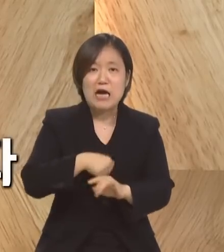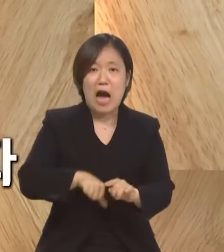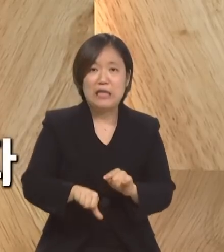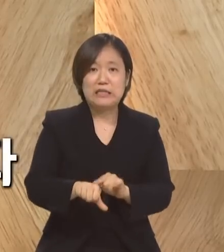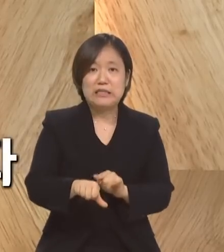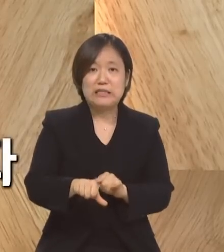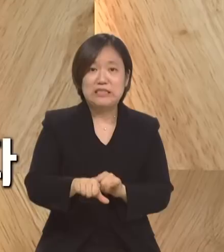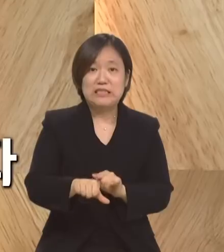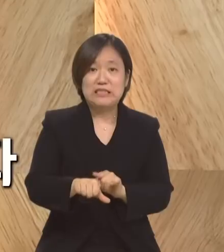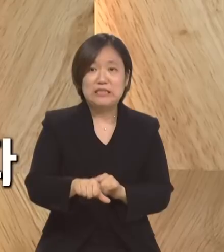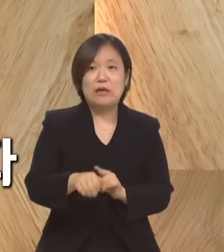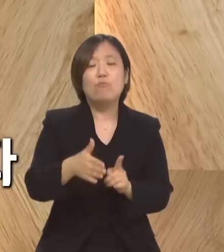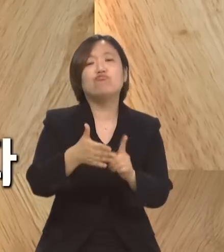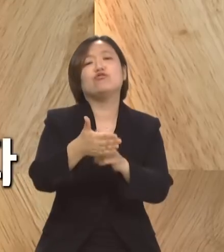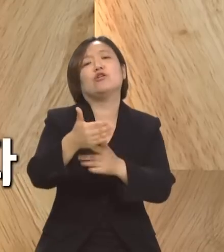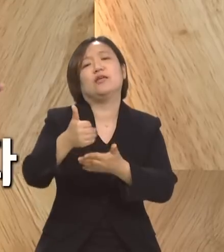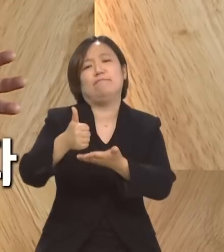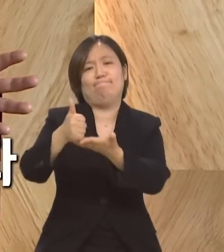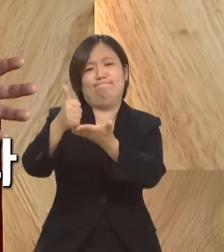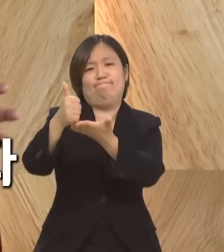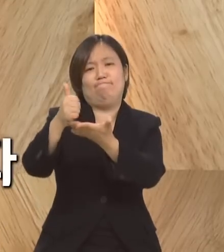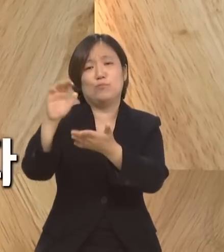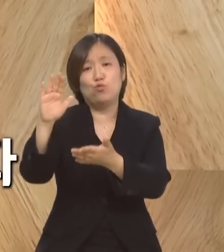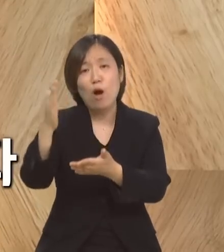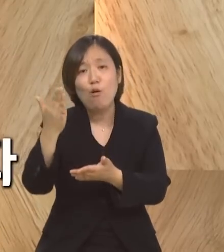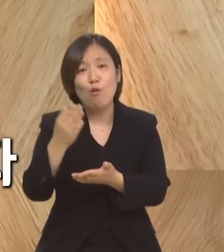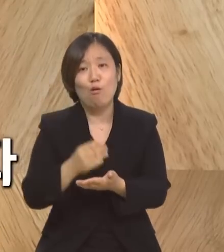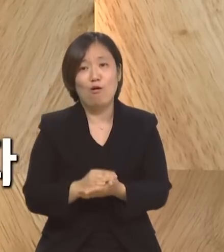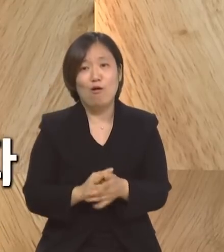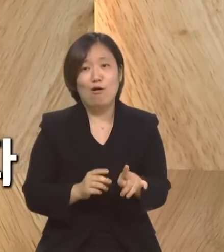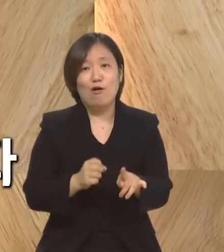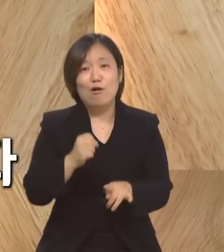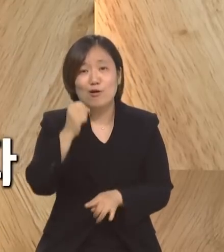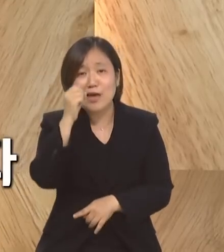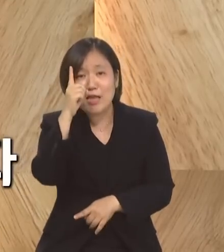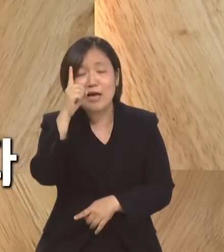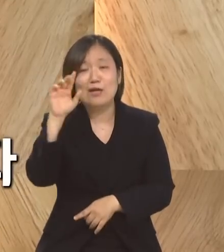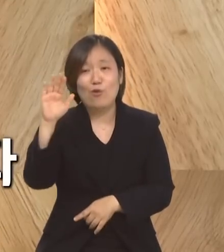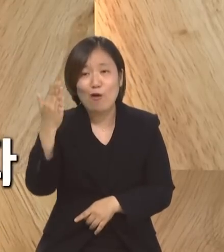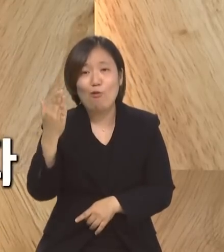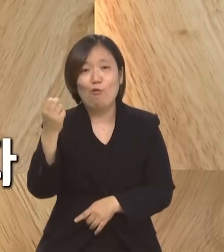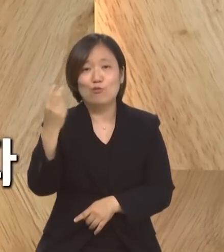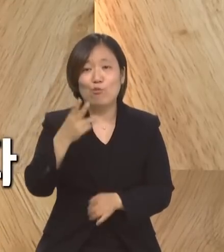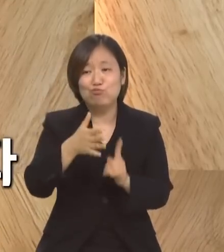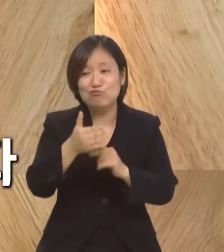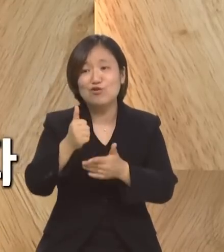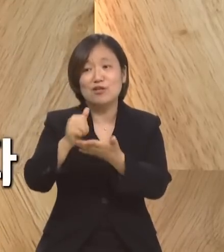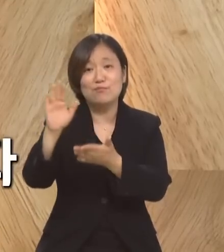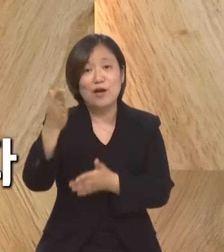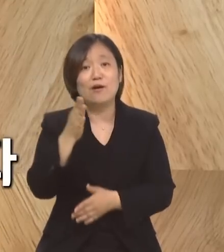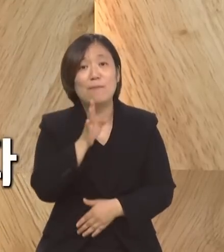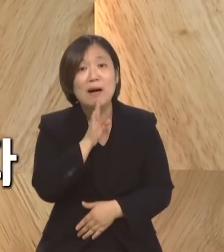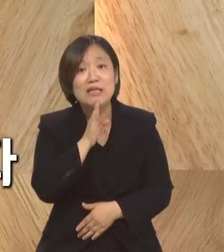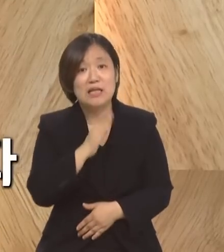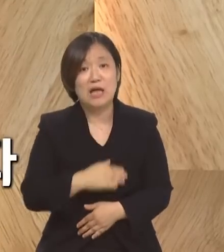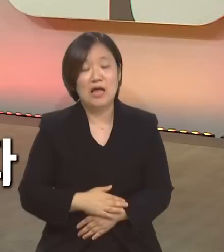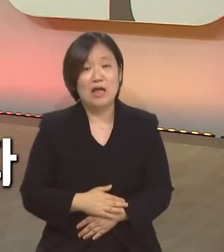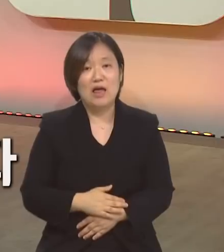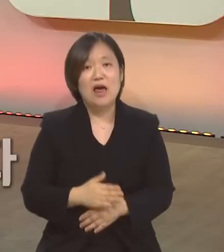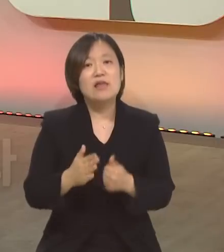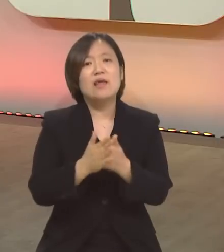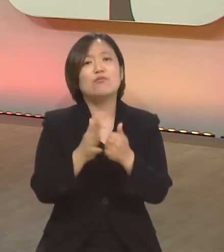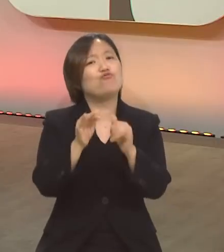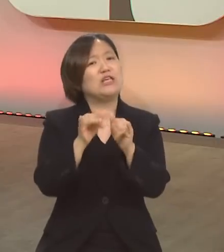출가를 하고 결국은 이제 위대한 그런 깨달음을 얻 부처님이 되셨지 않습니까 이념법이라는